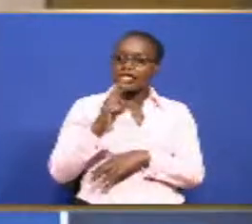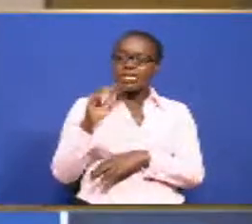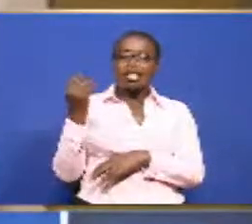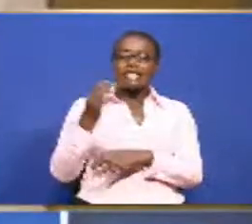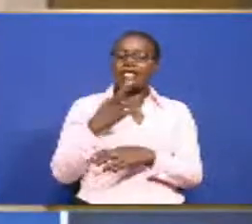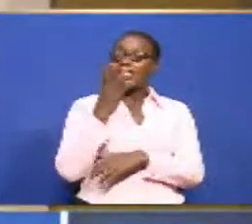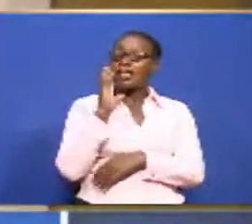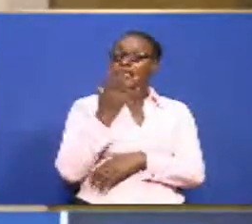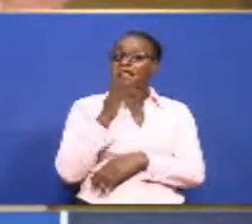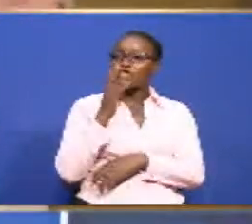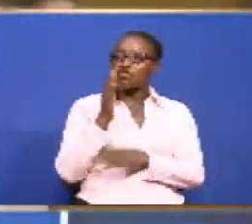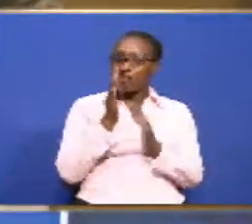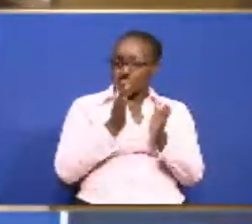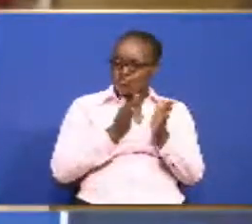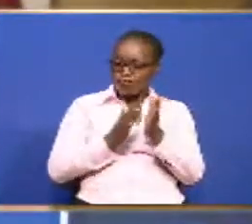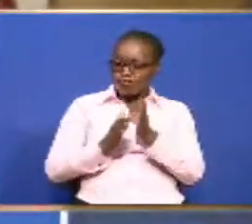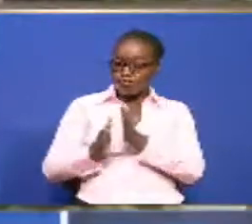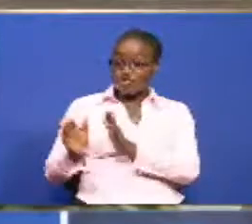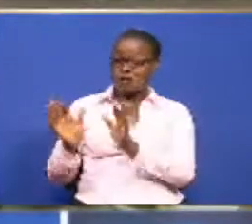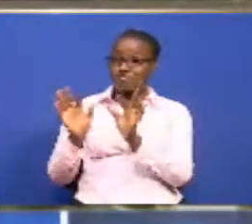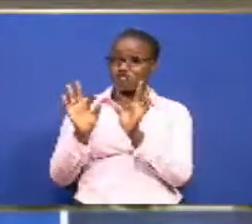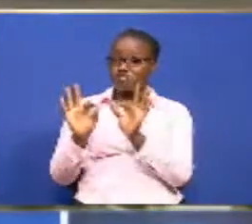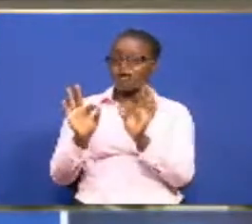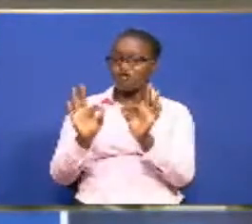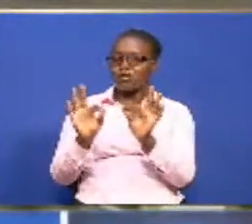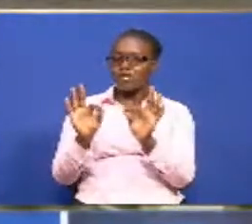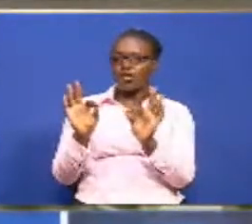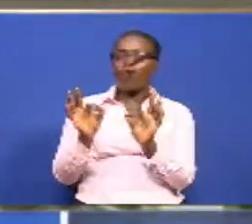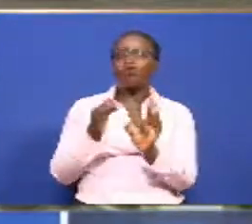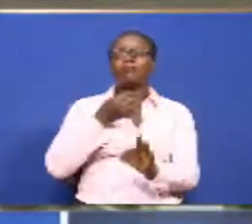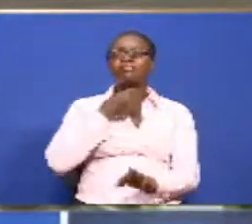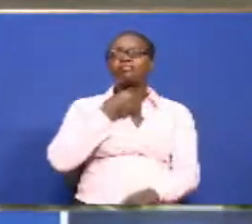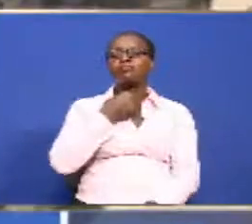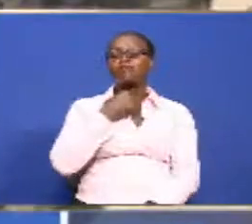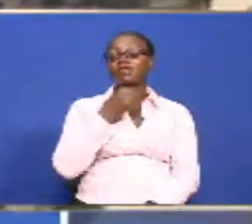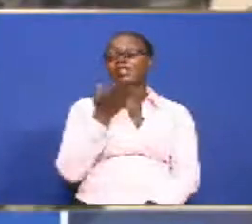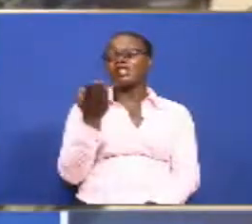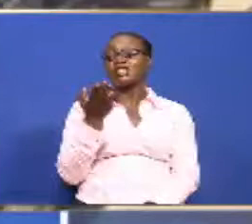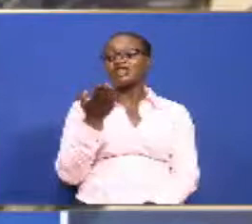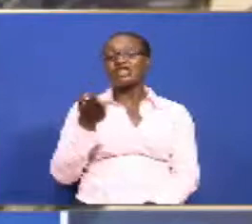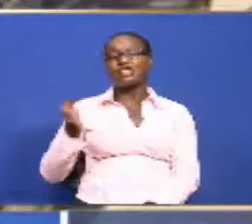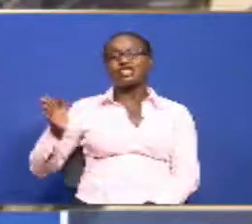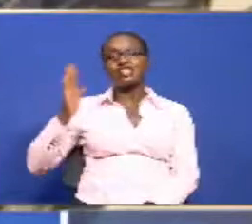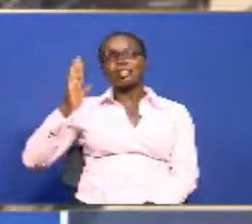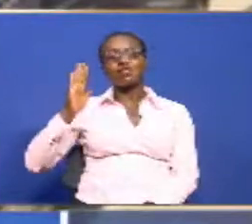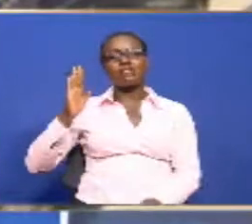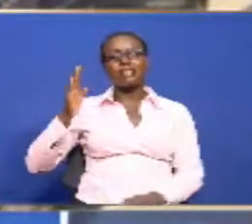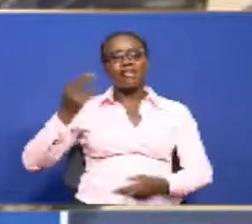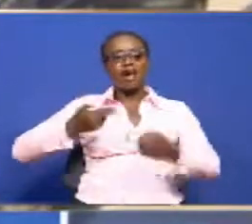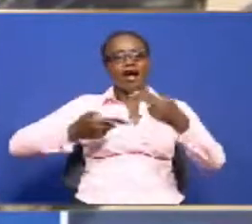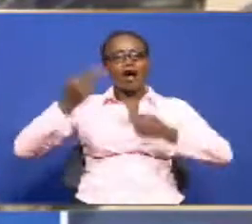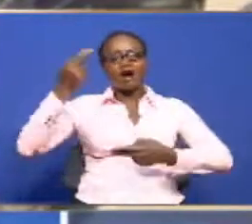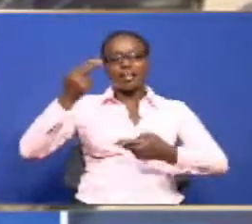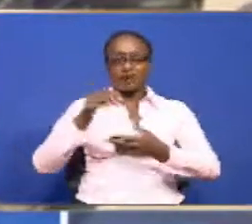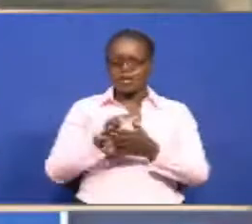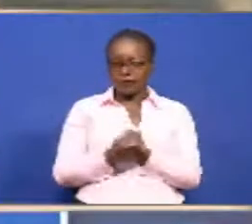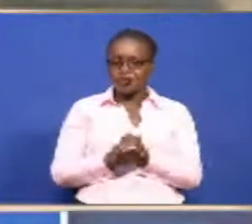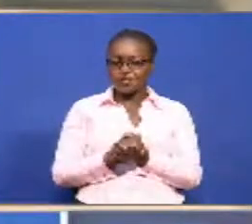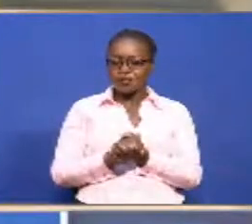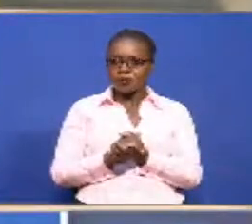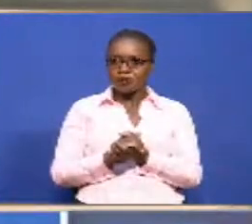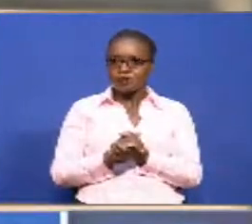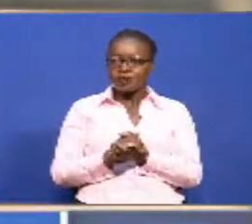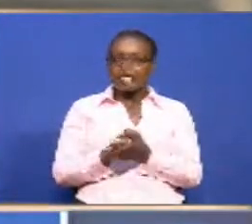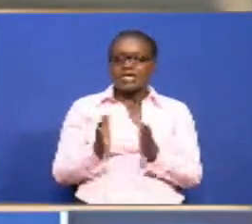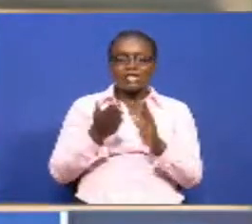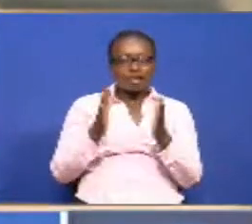yakiwa yamepangwa na vyote vikiwa vinavutia tu, huku usalama nao ukiwa umeimarishwa. Shamra